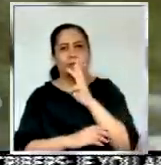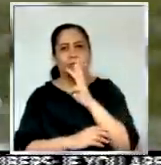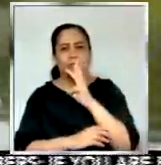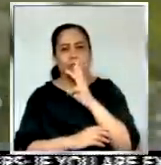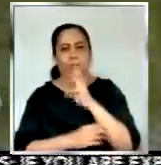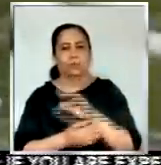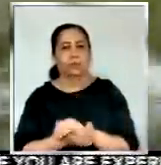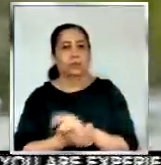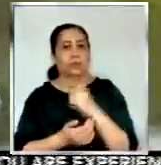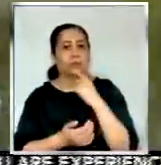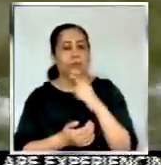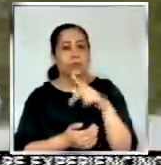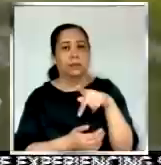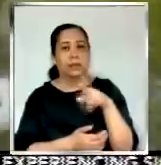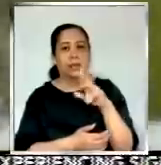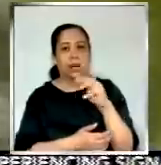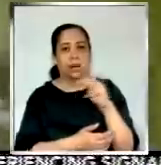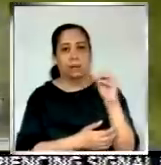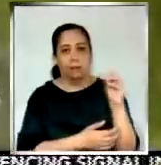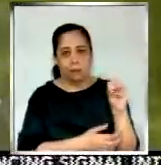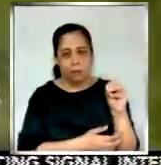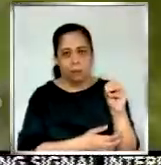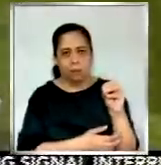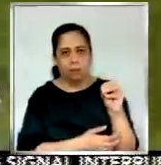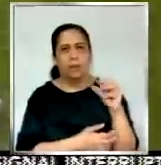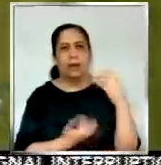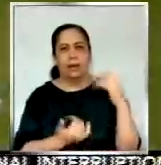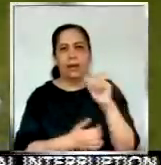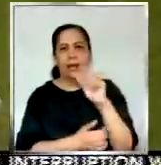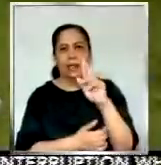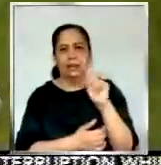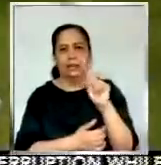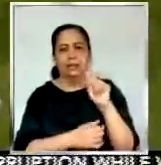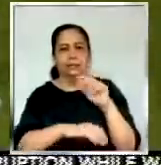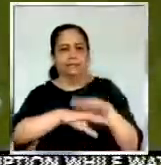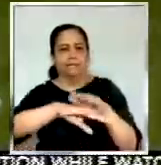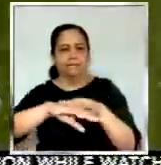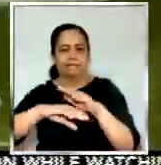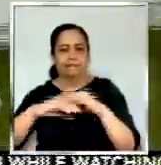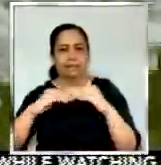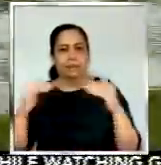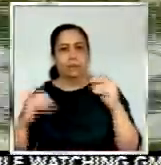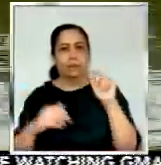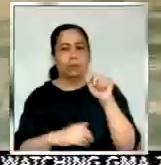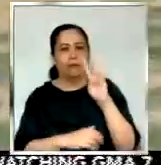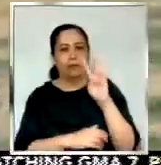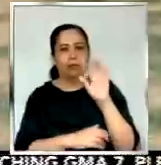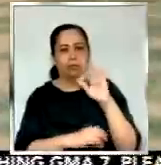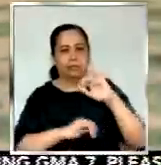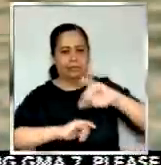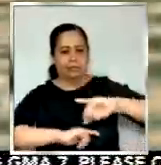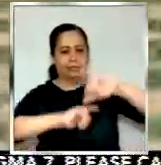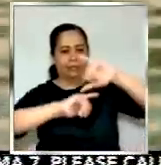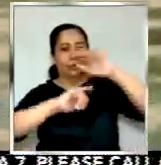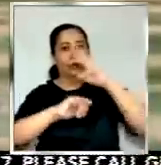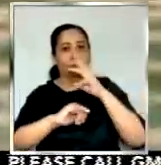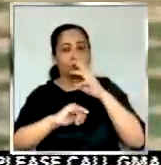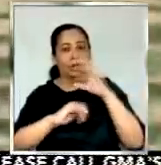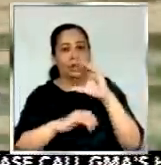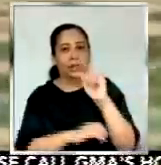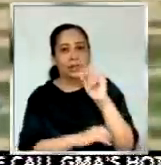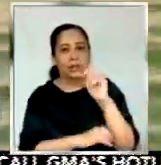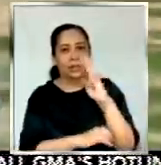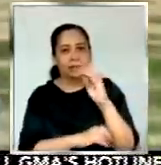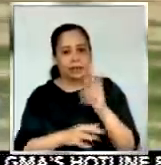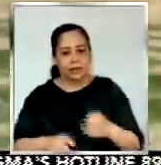sa PDRRMO, nasa alert level na 4.93 meters ang water elevation sa Candaba River na halos aabot